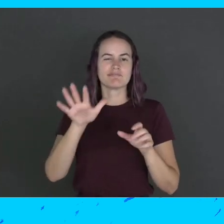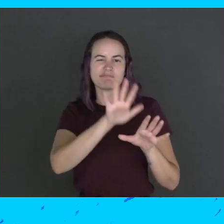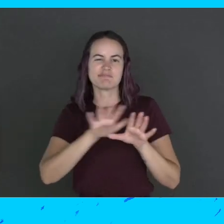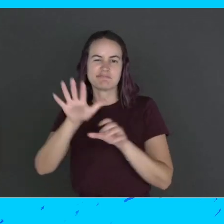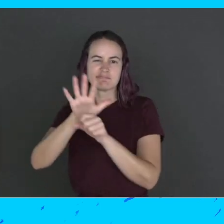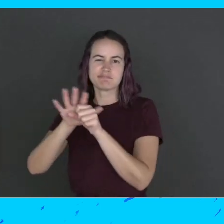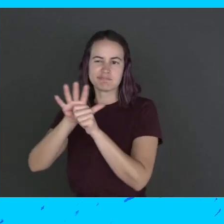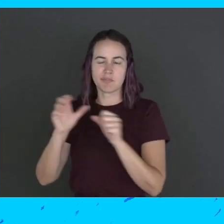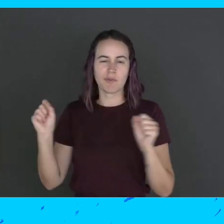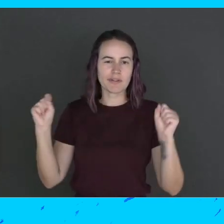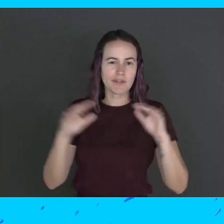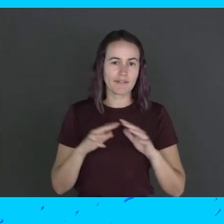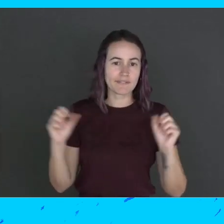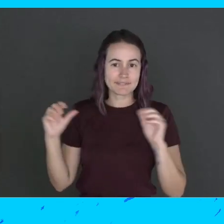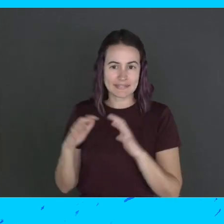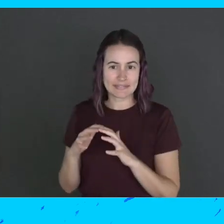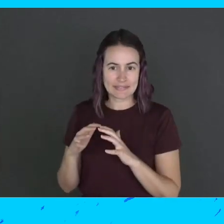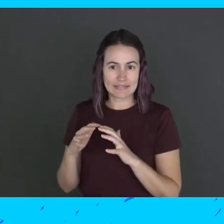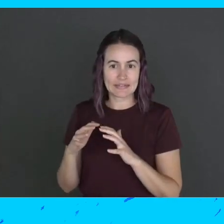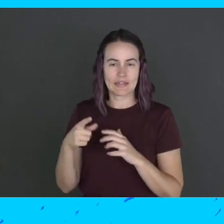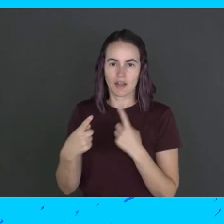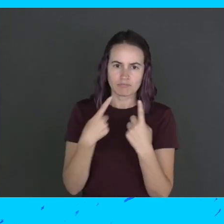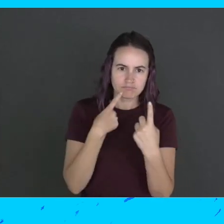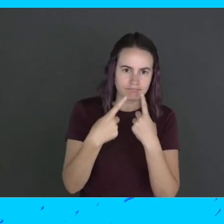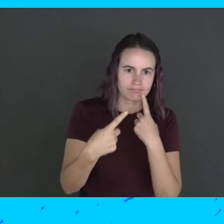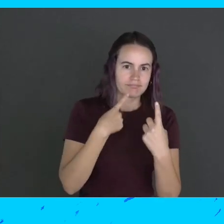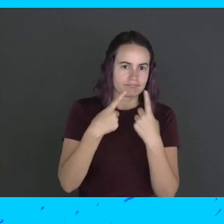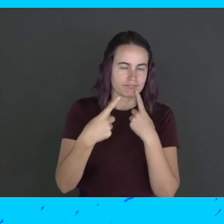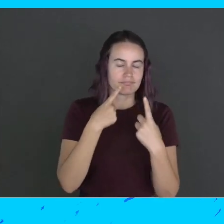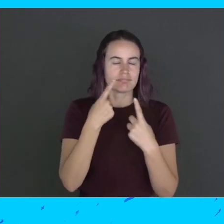c'est que c'est important